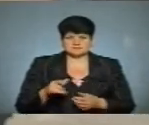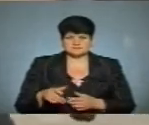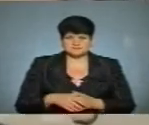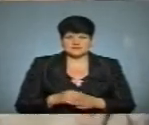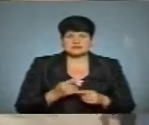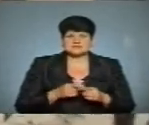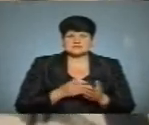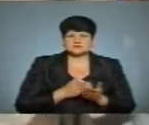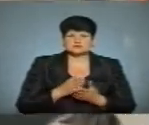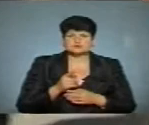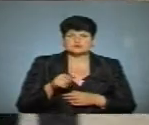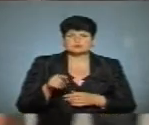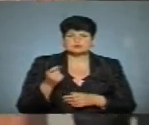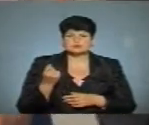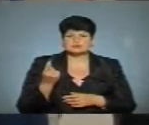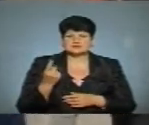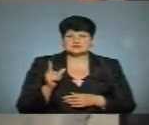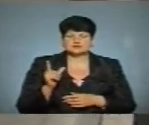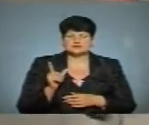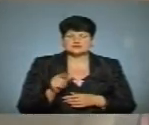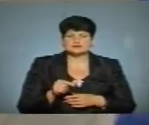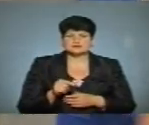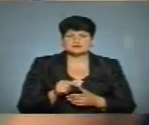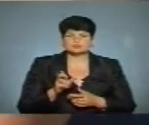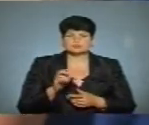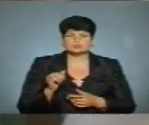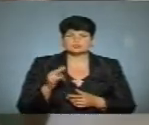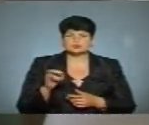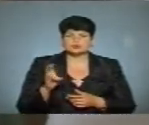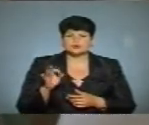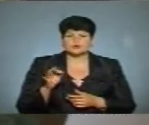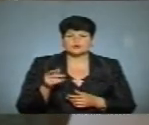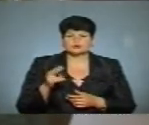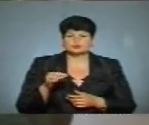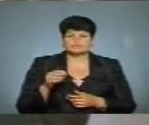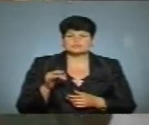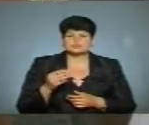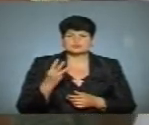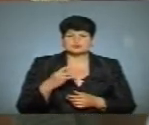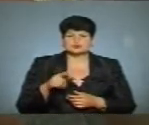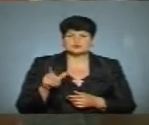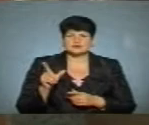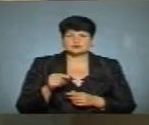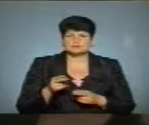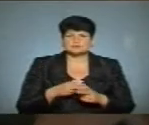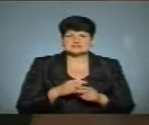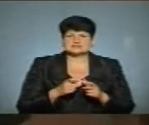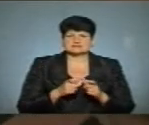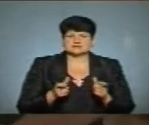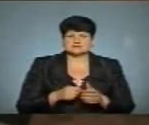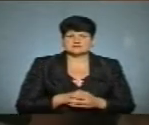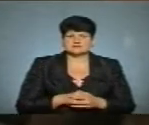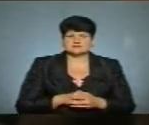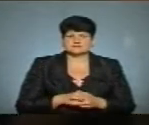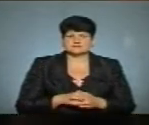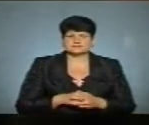це маршрутка номер 11, що їздить за маршрутом Будного – Довженка. Троє пасажирів їдуть без квитків. Кому не дали